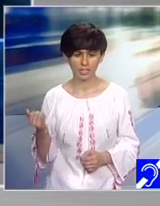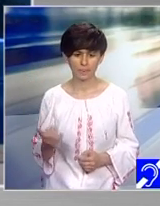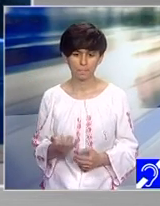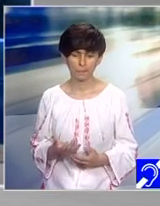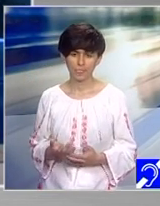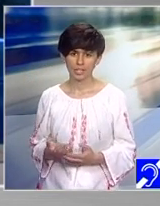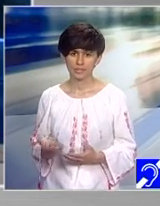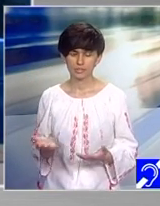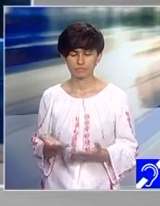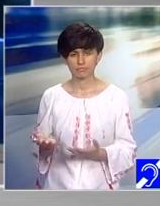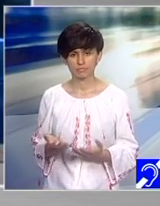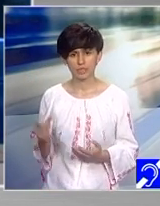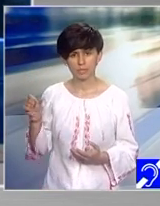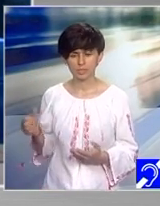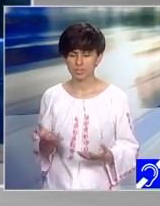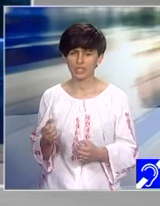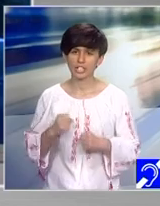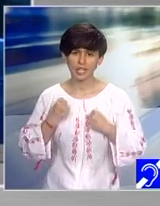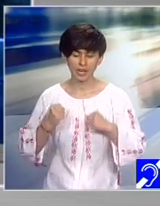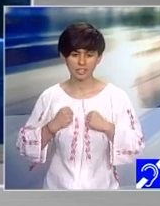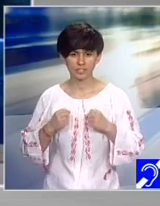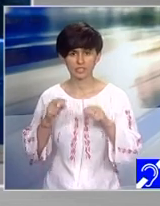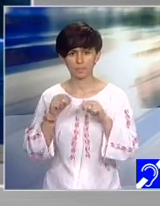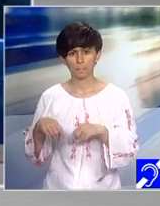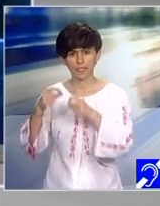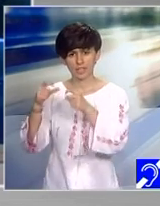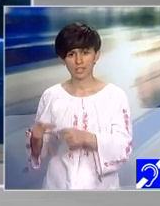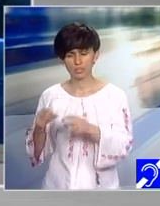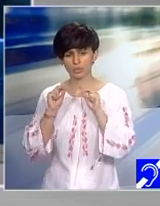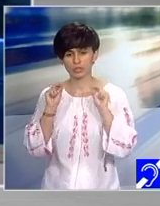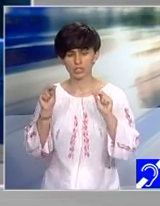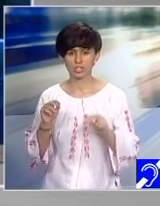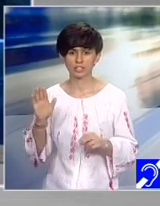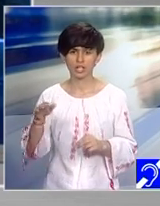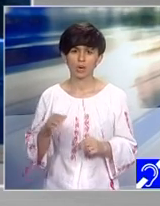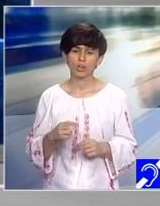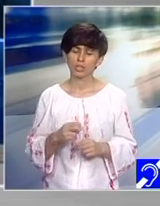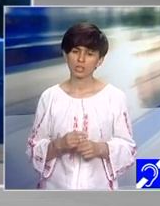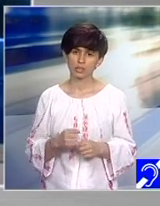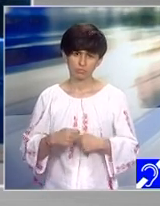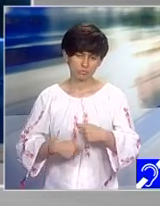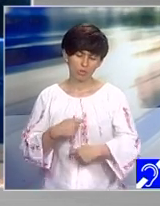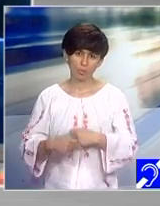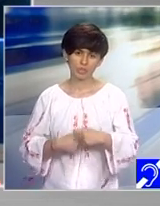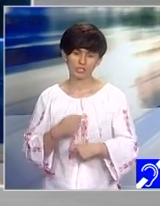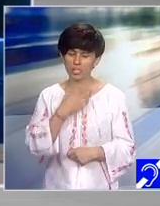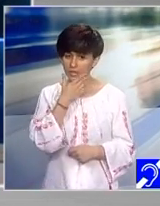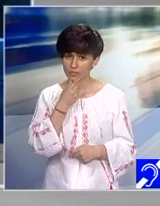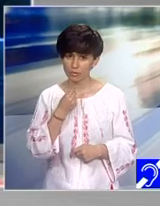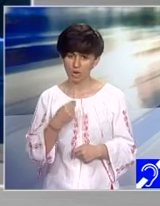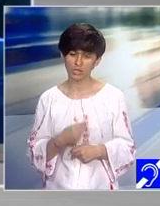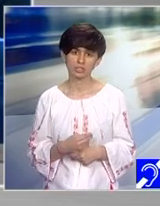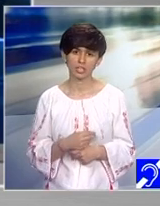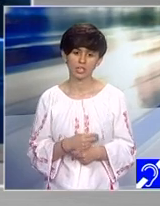Cei care activează în domeniul educației, profesori, învățători, au o meserie nobilă. Dacă ei dacă văd că